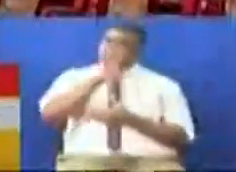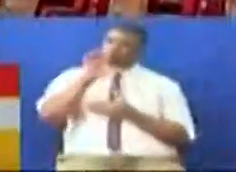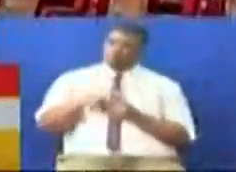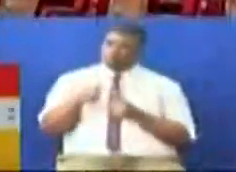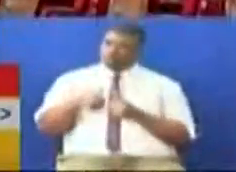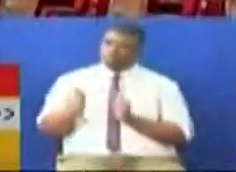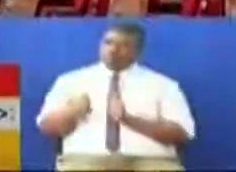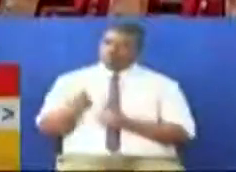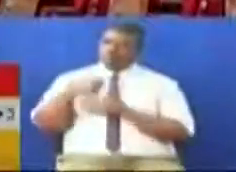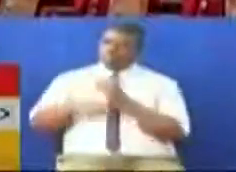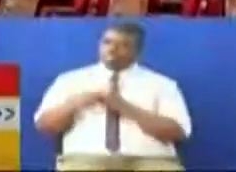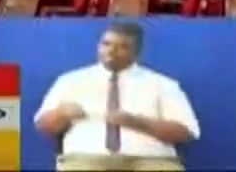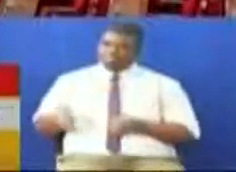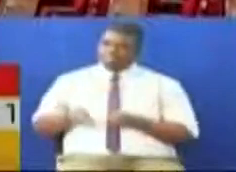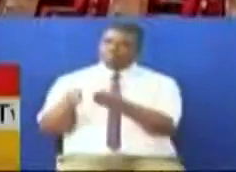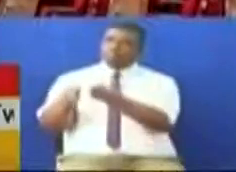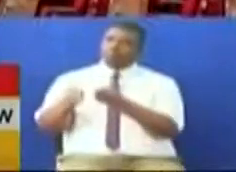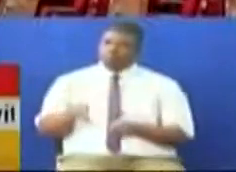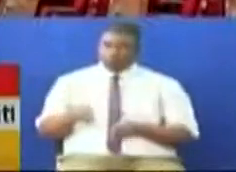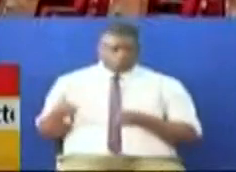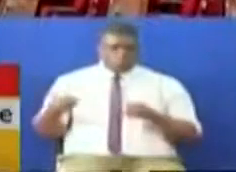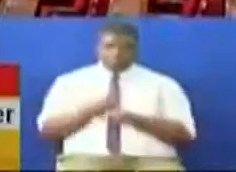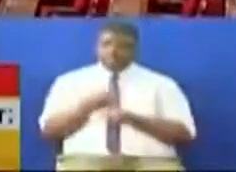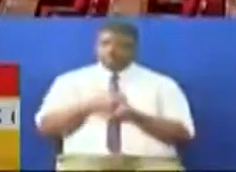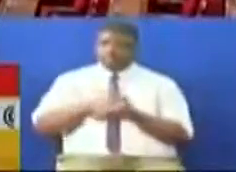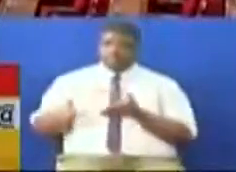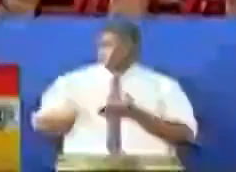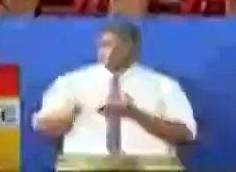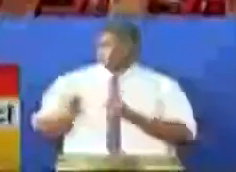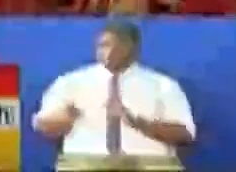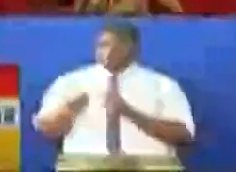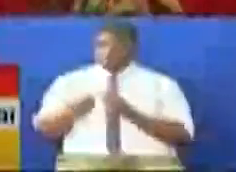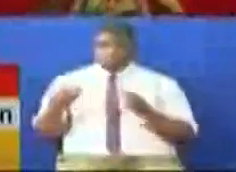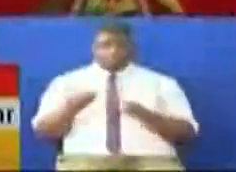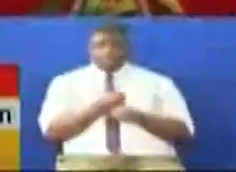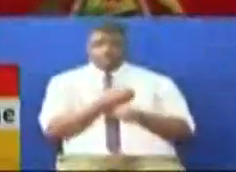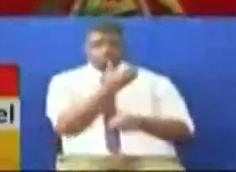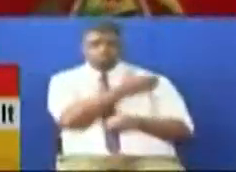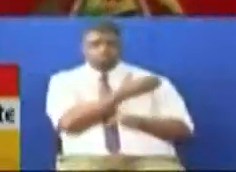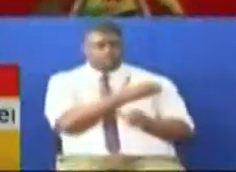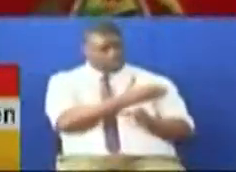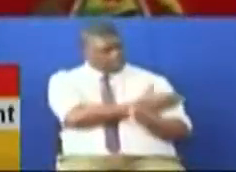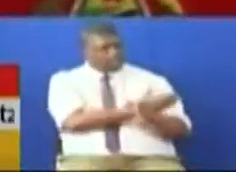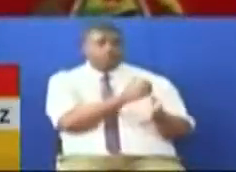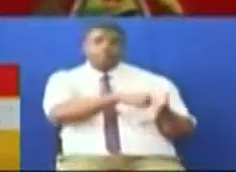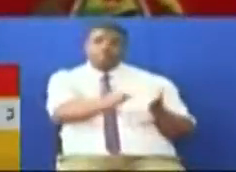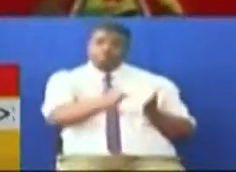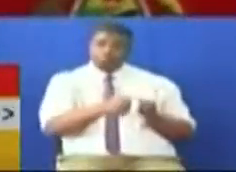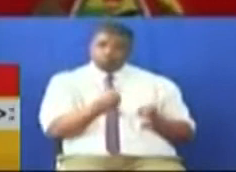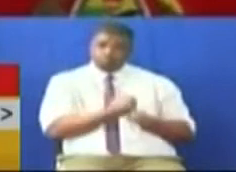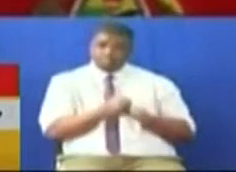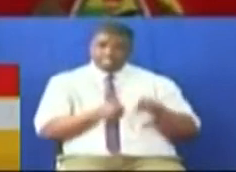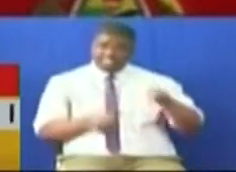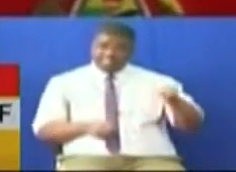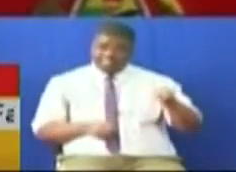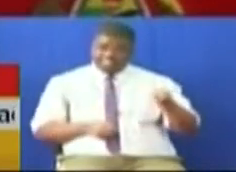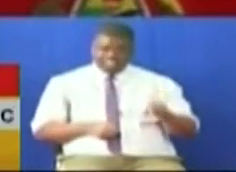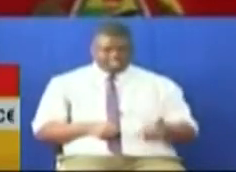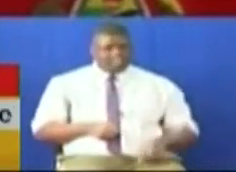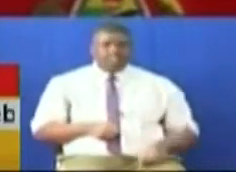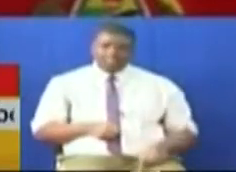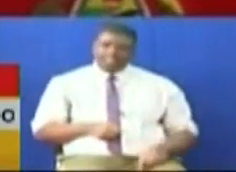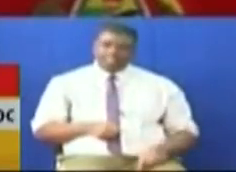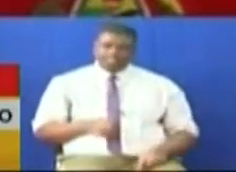pia wanaingia katika mfumo huu wa kutopata malipo au wa kutopata huduma kabla ya kufanya malipo. Nafikiri kwa kufanya hivi automatically